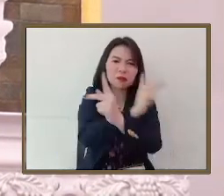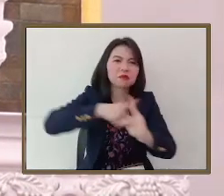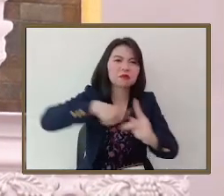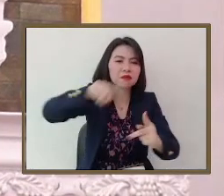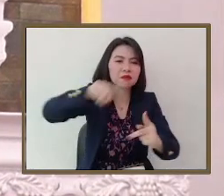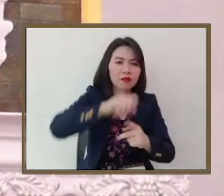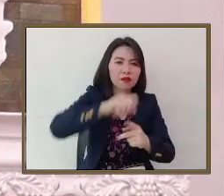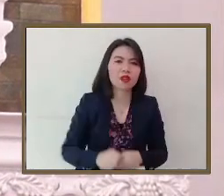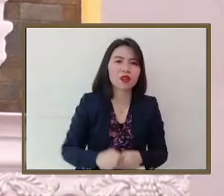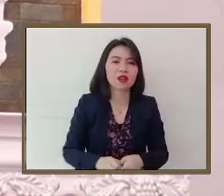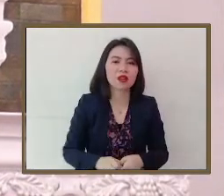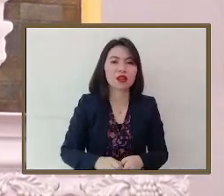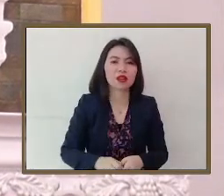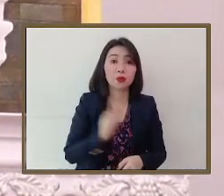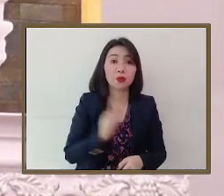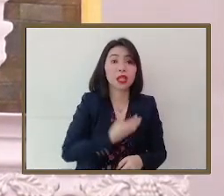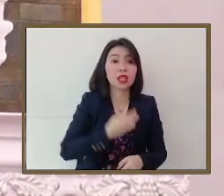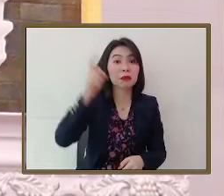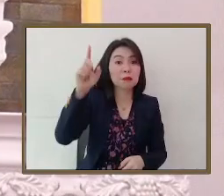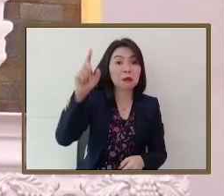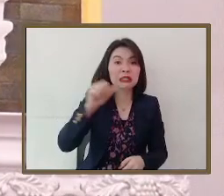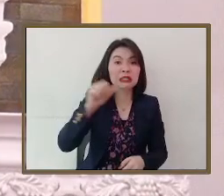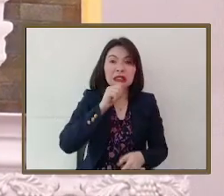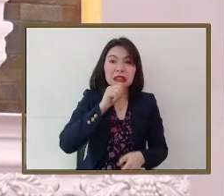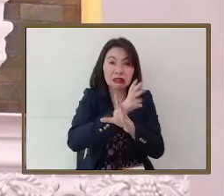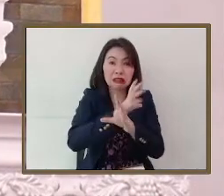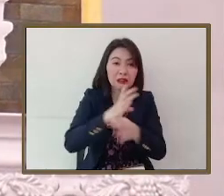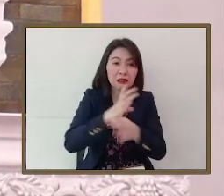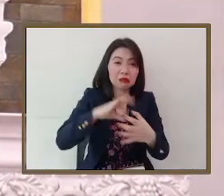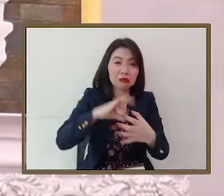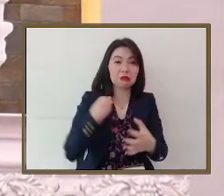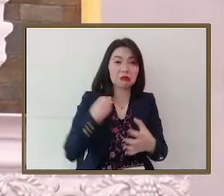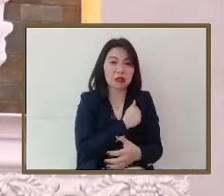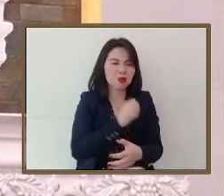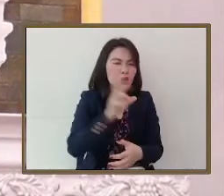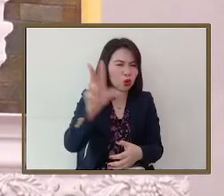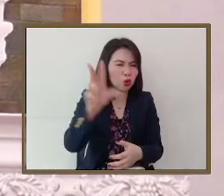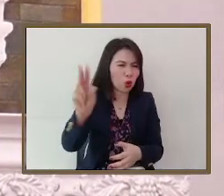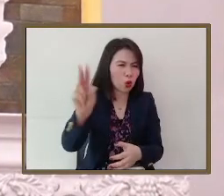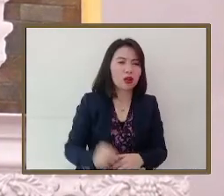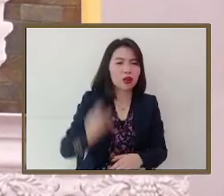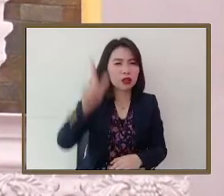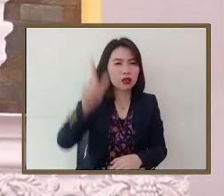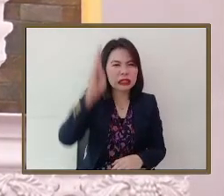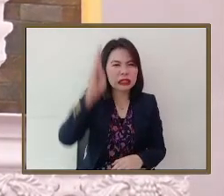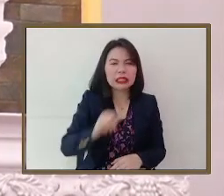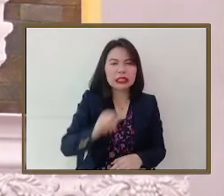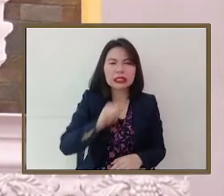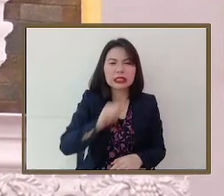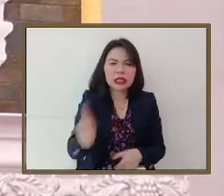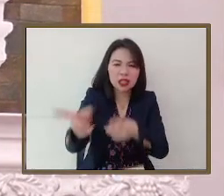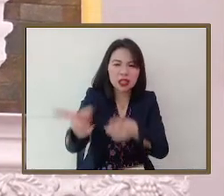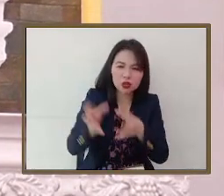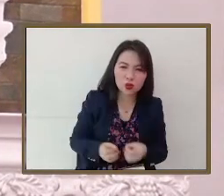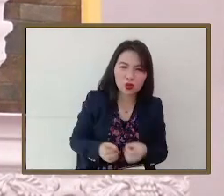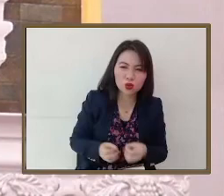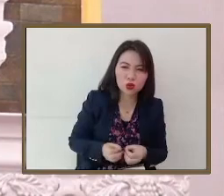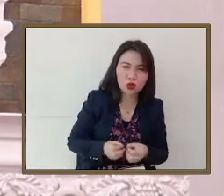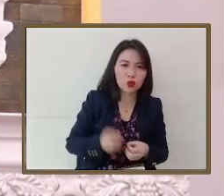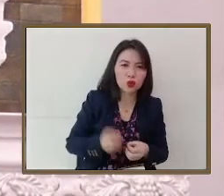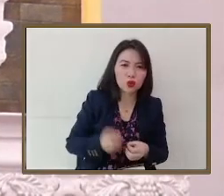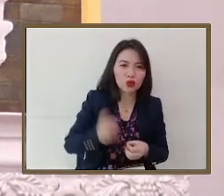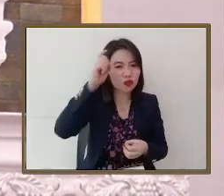nagpoprotekta, ay hindi na po tayo mag-iingat. Hindi ginawa ng Panginoong Jesucristo na magpatihulog siya sapat may angel siya.